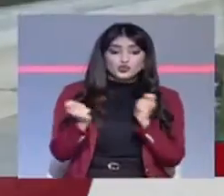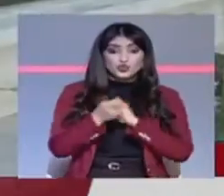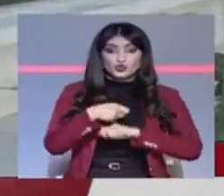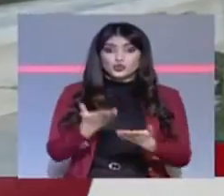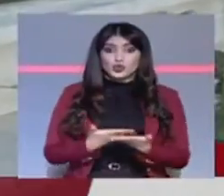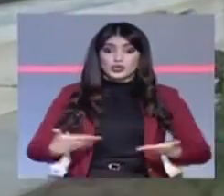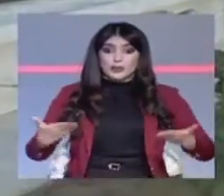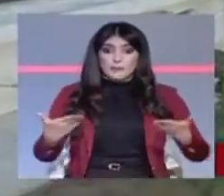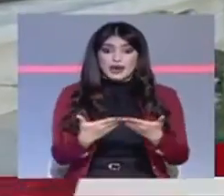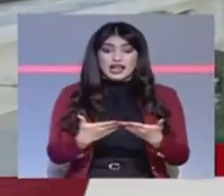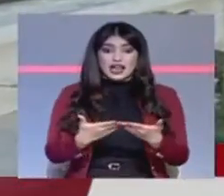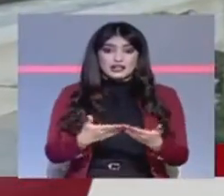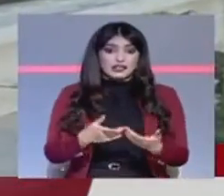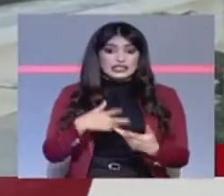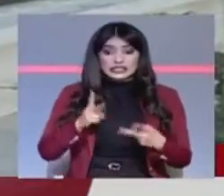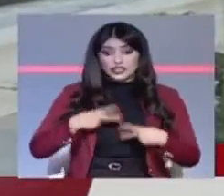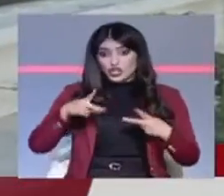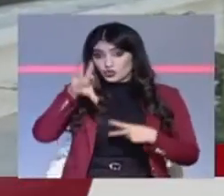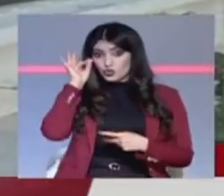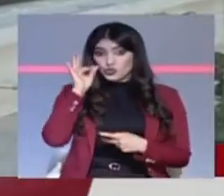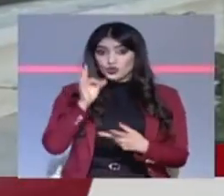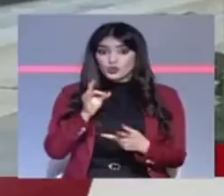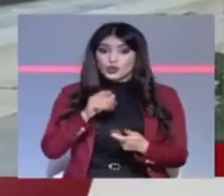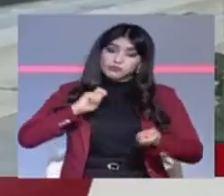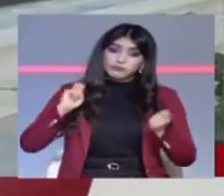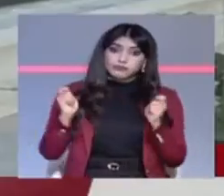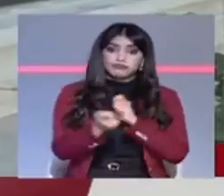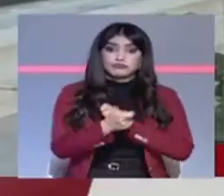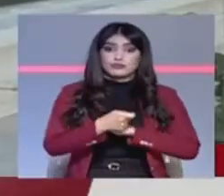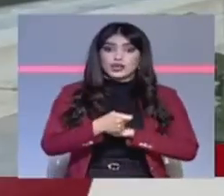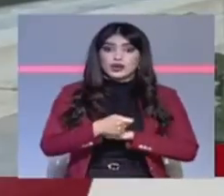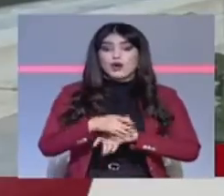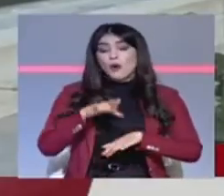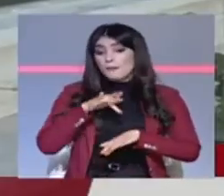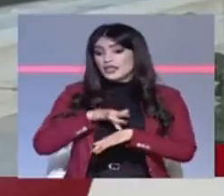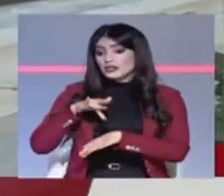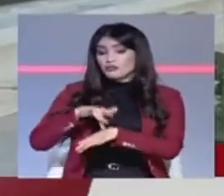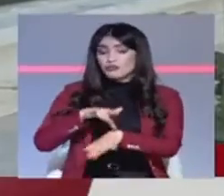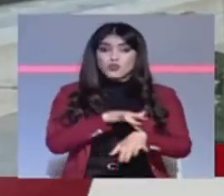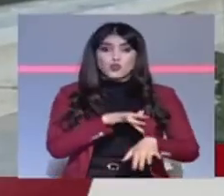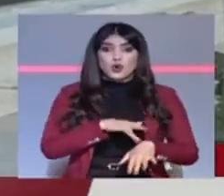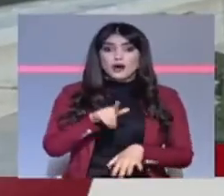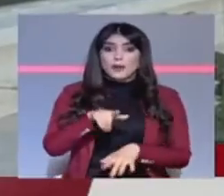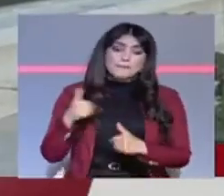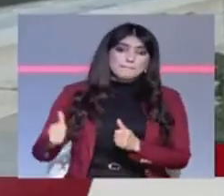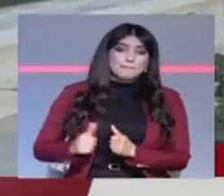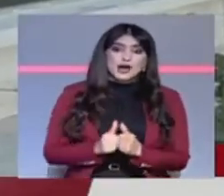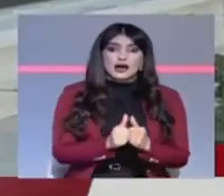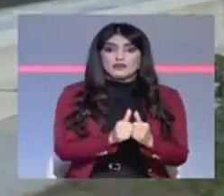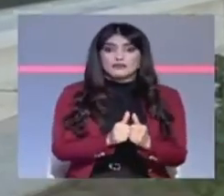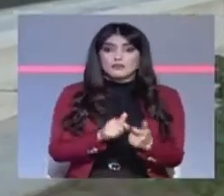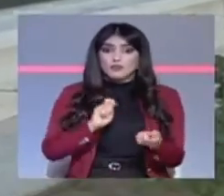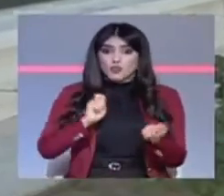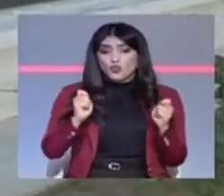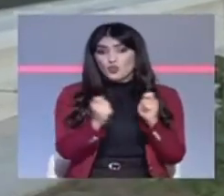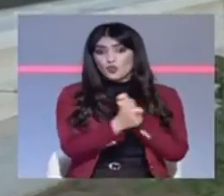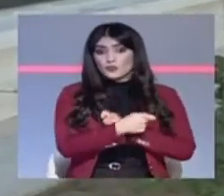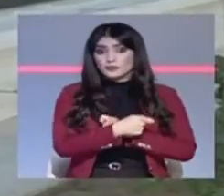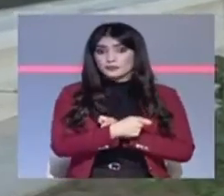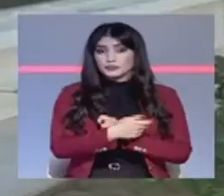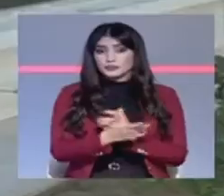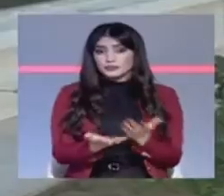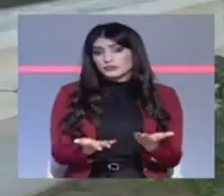المرحله الانتقاليه هي مرحله يعني صاحبتها عديد التغيرات وصاحبها ايضا اه انت